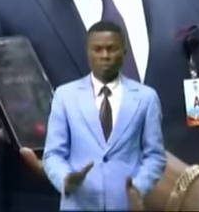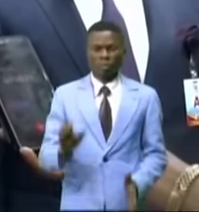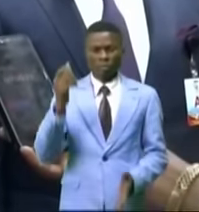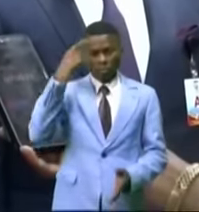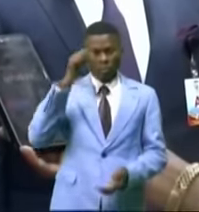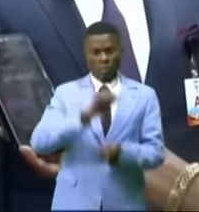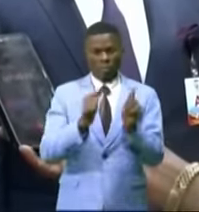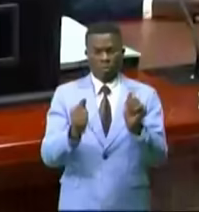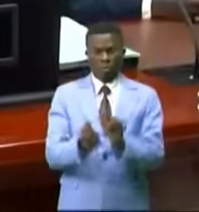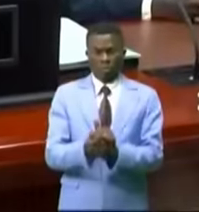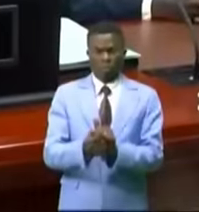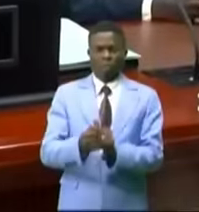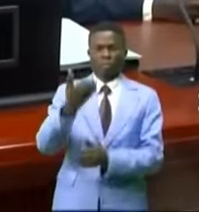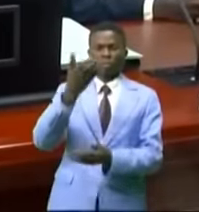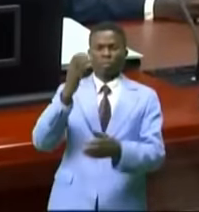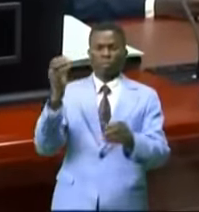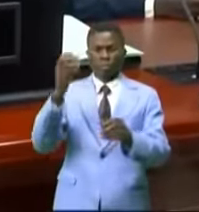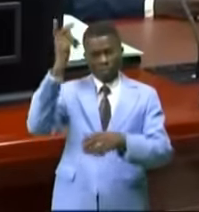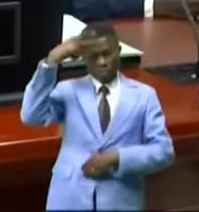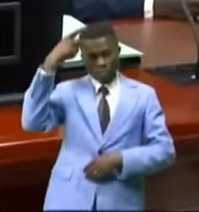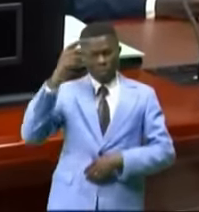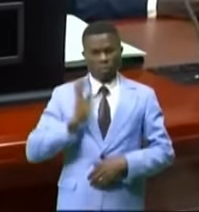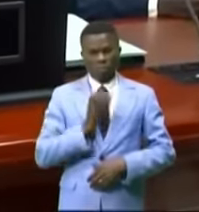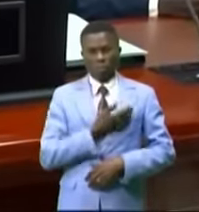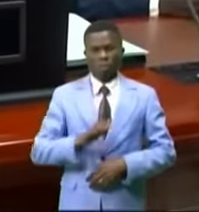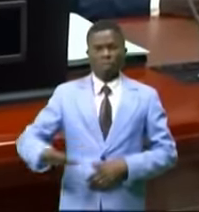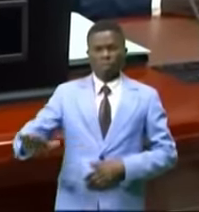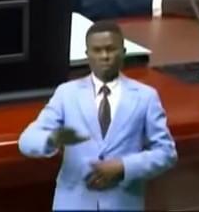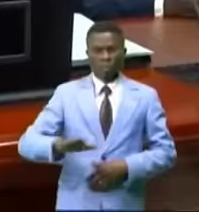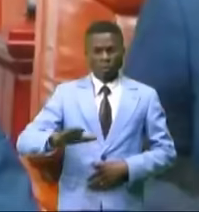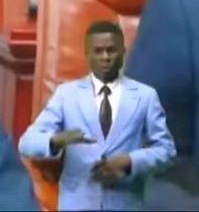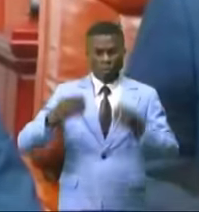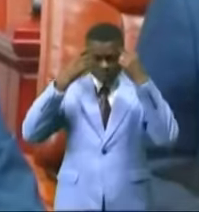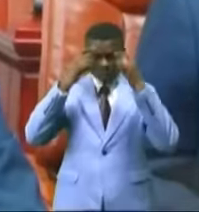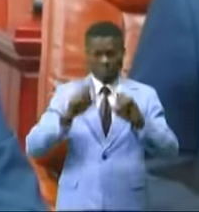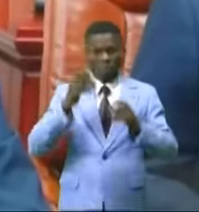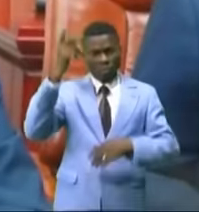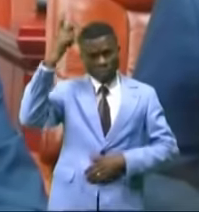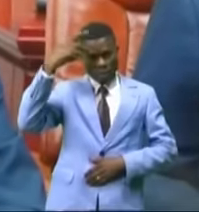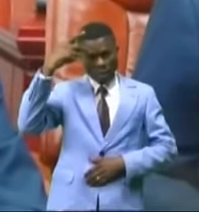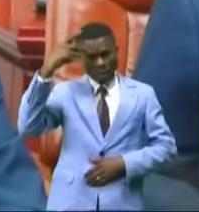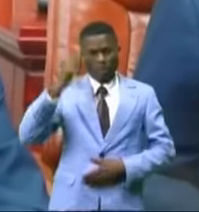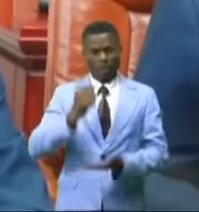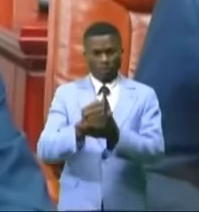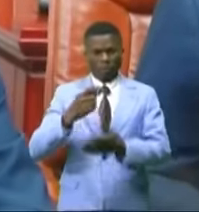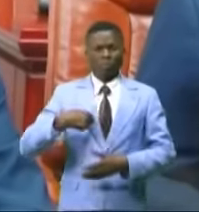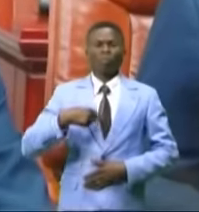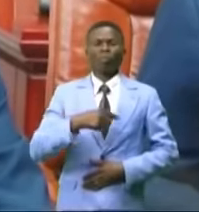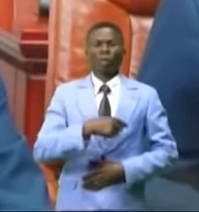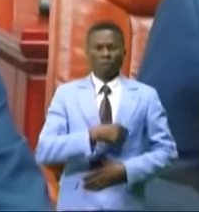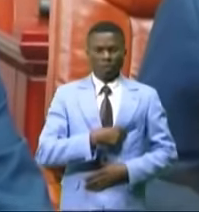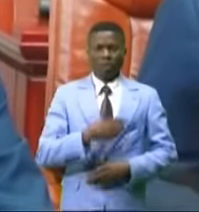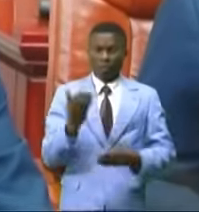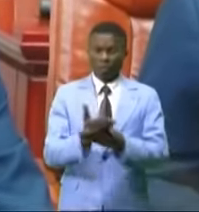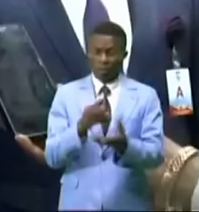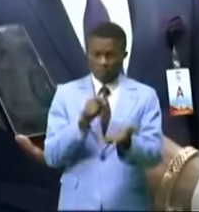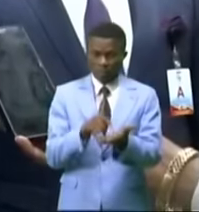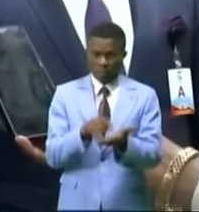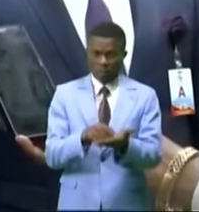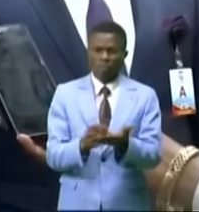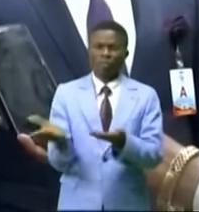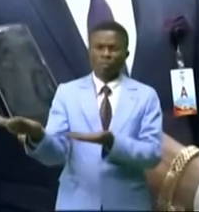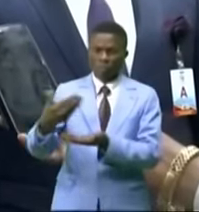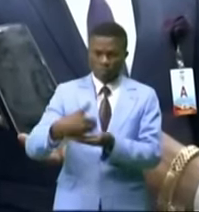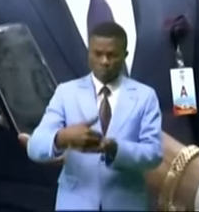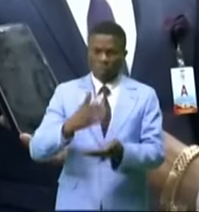de transition. De transition de notre pays, ce compromis politique nous permettra de rentrer